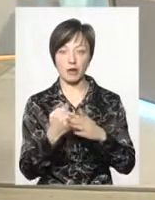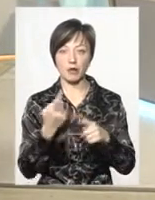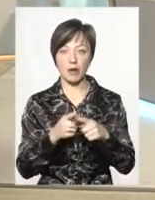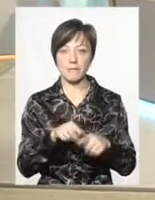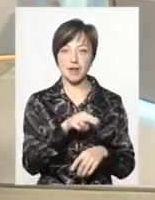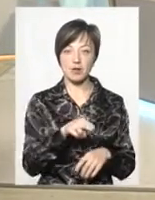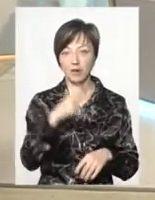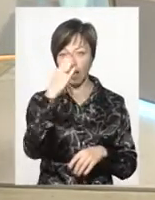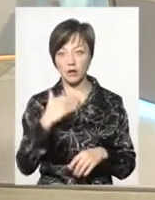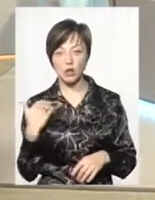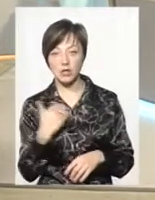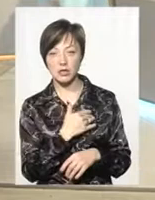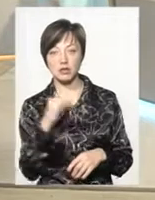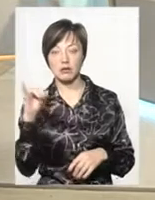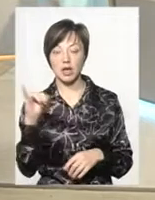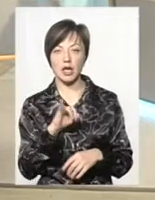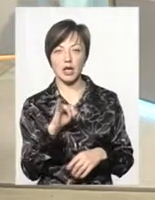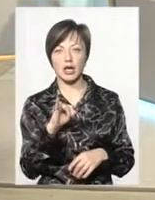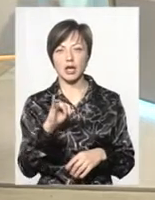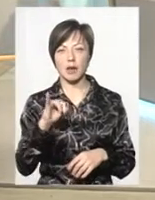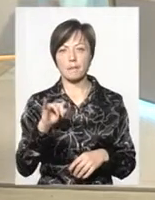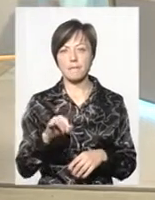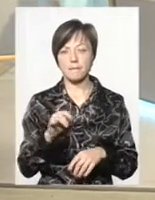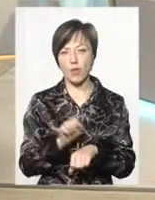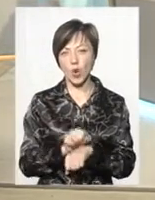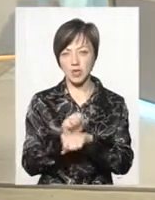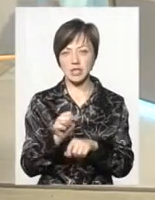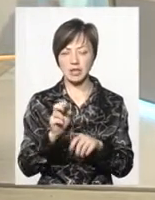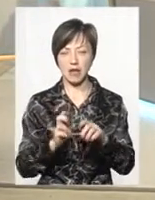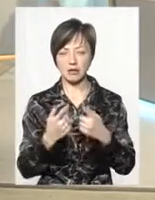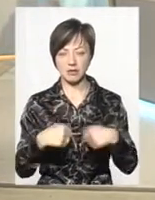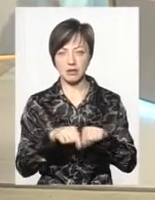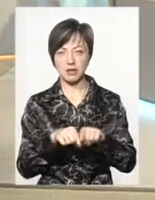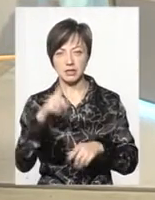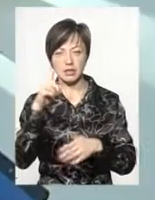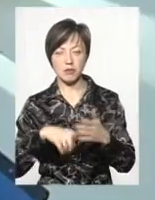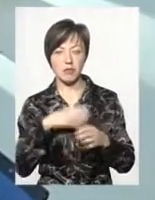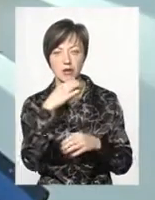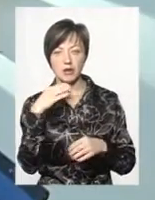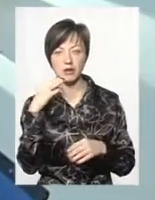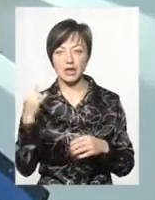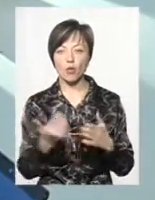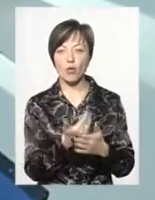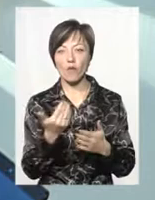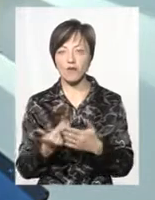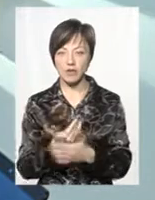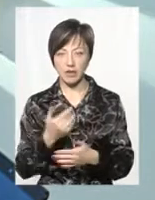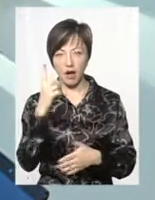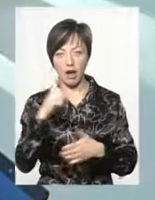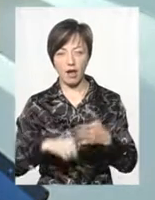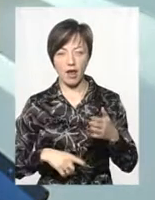православ'я, і католицизму, і іудаїзму, і протестантів, дуже велика кількість в нас є груп, і новітніх релігій, щоб